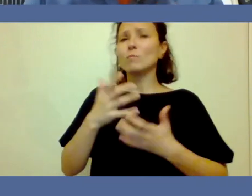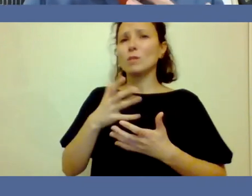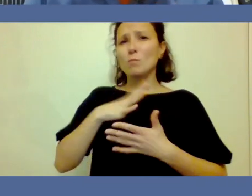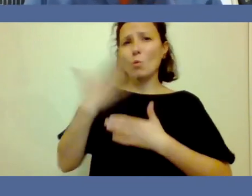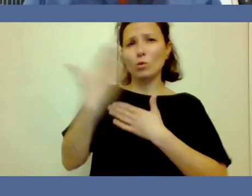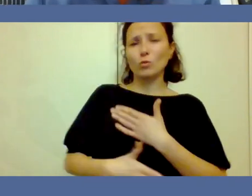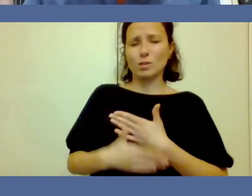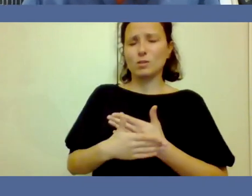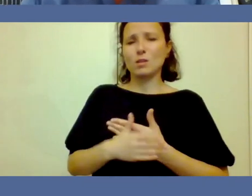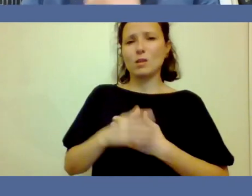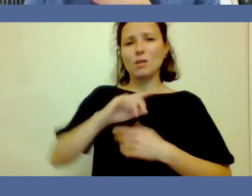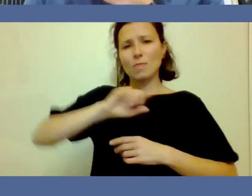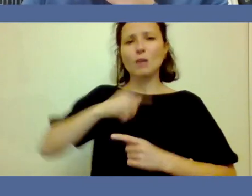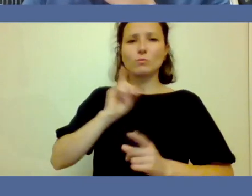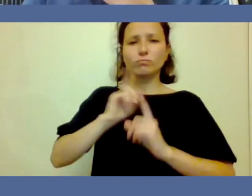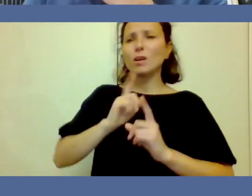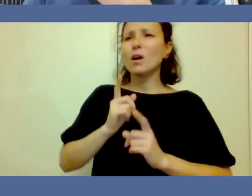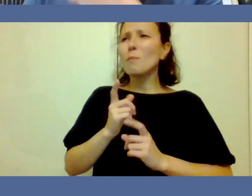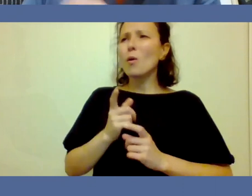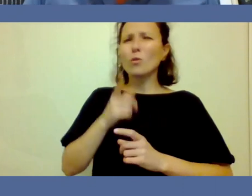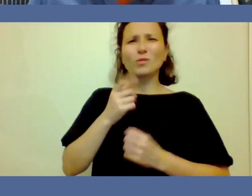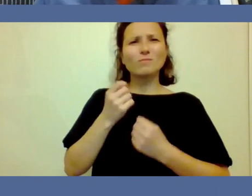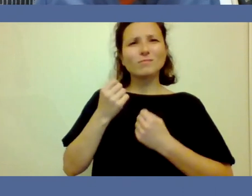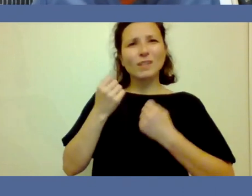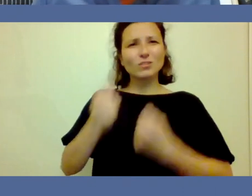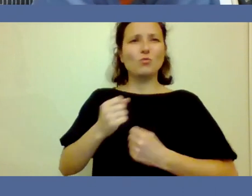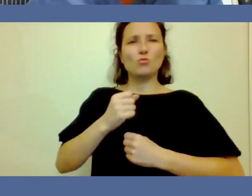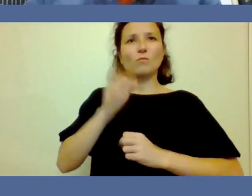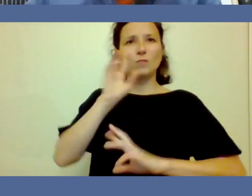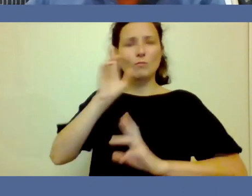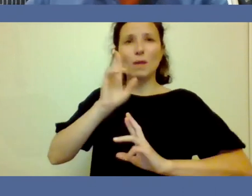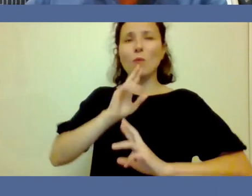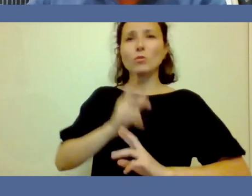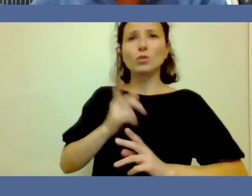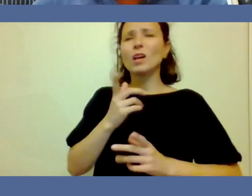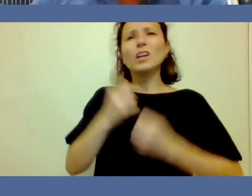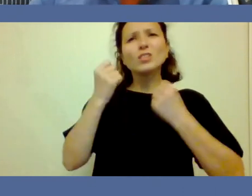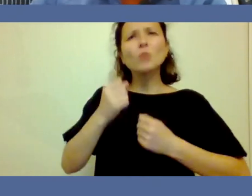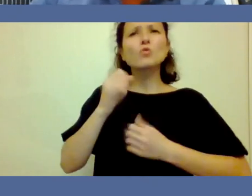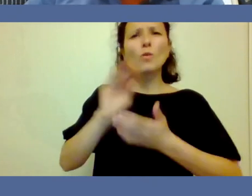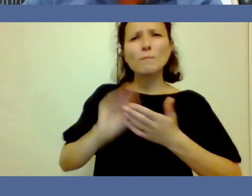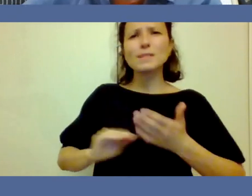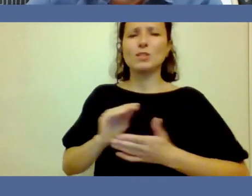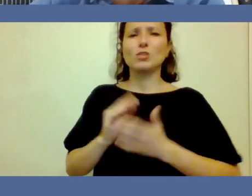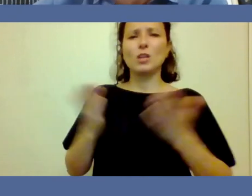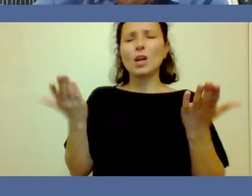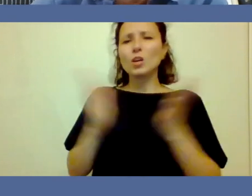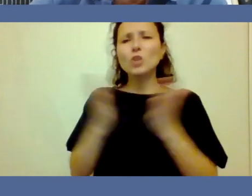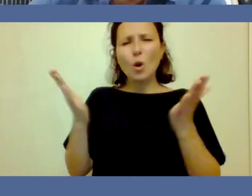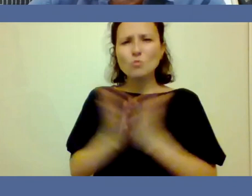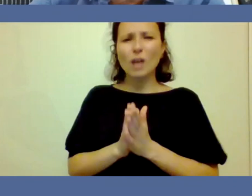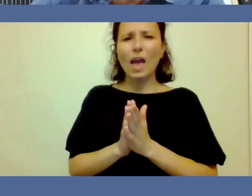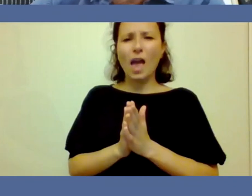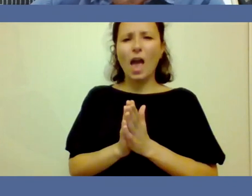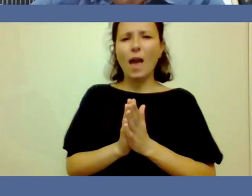złowieszczo zabrzmiało, coraz trudniej napisać kolejną książkę i co oni sobie pomyślą, ojeju, Bonda napisze jeszcze 3 książki i koniec, tak?